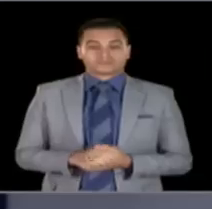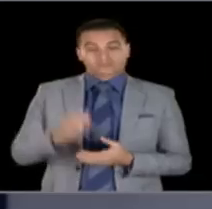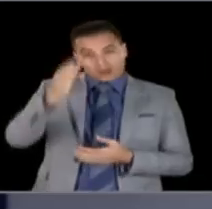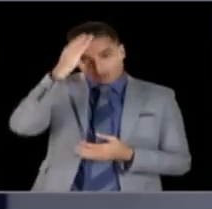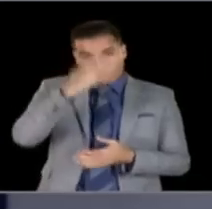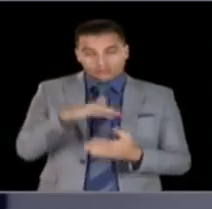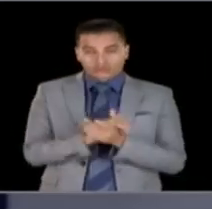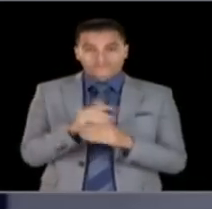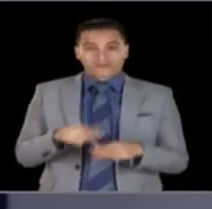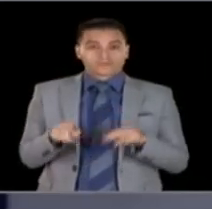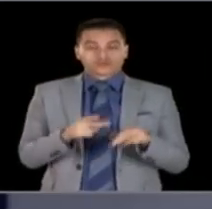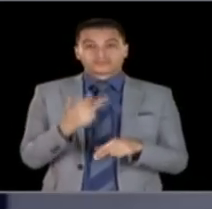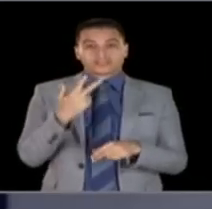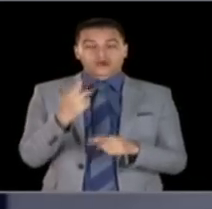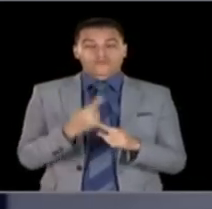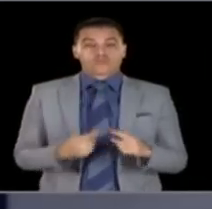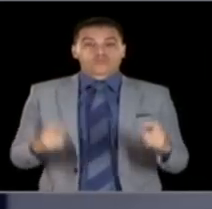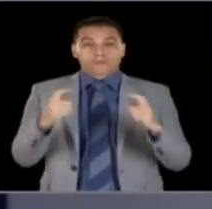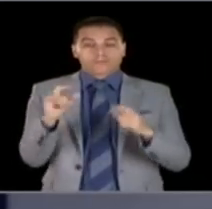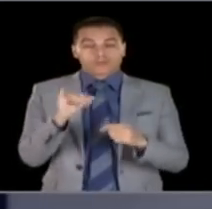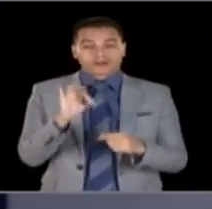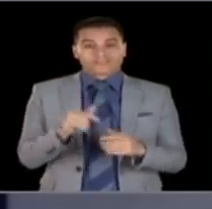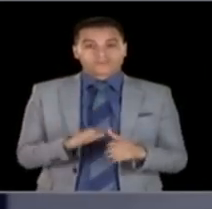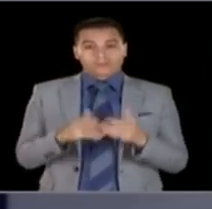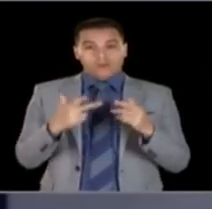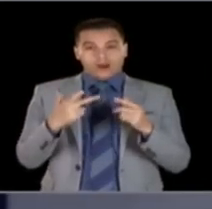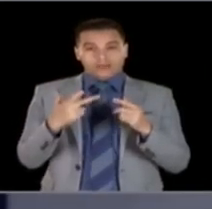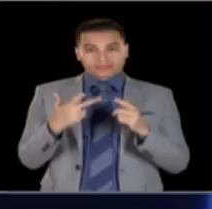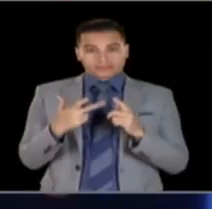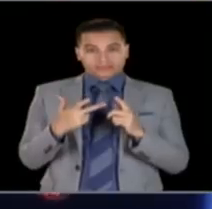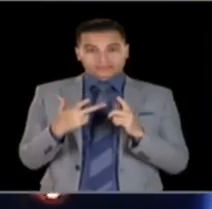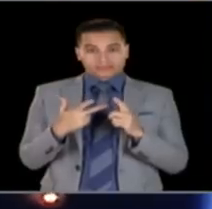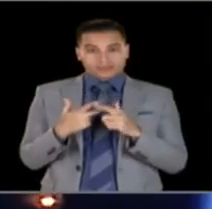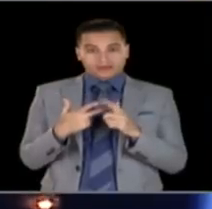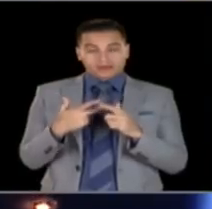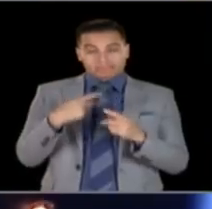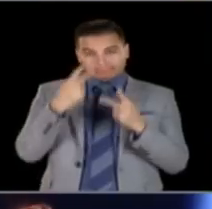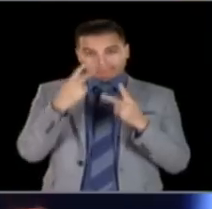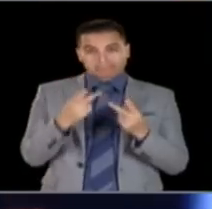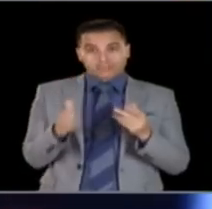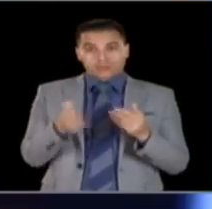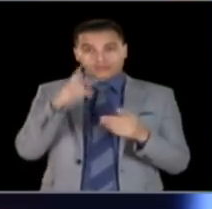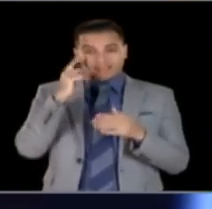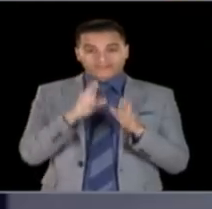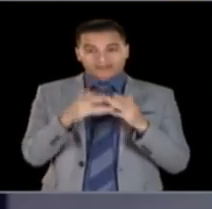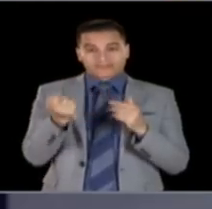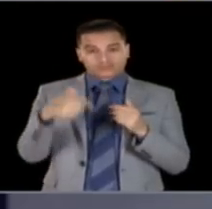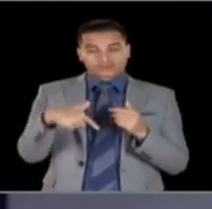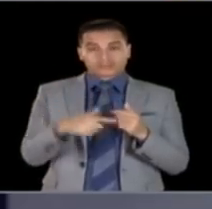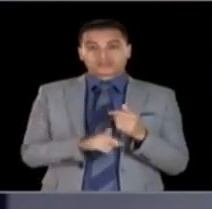عباقرة الأصحاب الموسم الثالث ومباراة مهمة في المجموعة الثانية، وهفكركم بالنتيجة. الحوت الأزرق